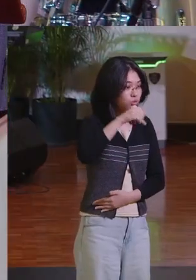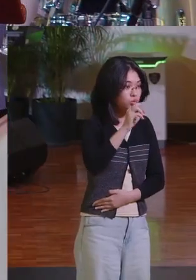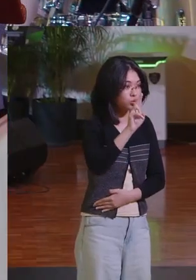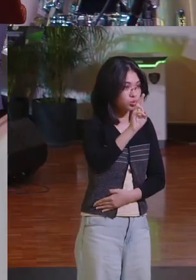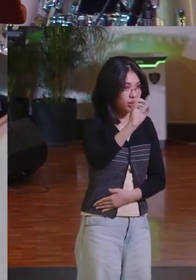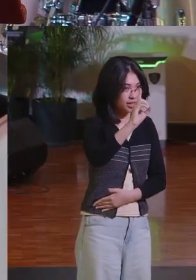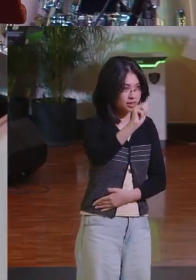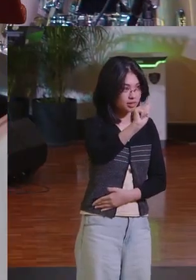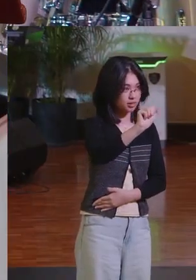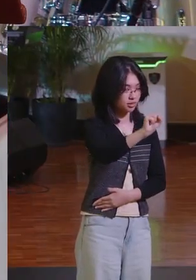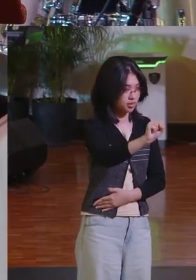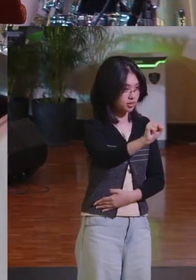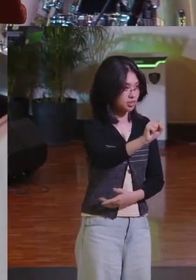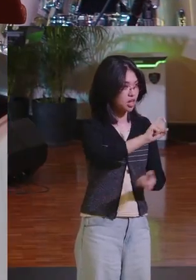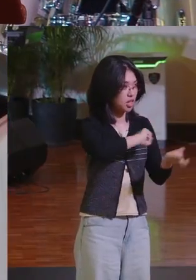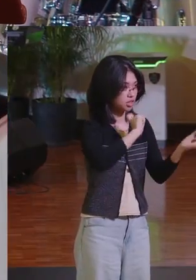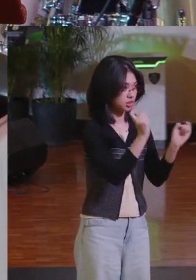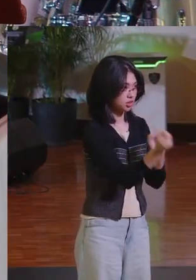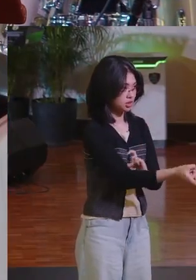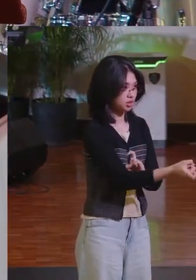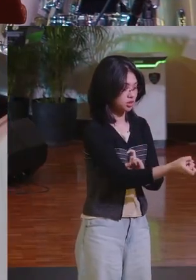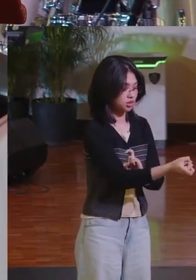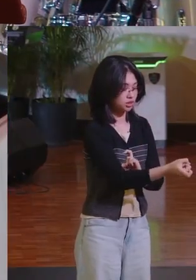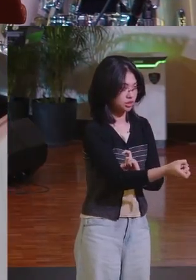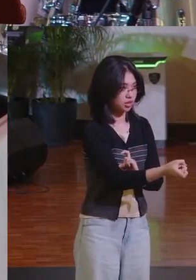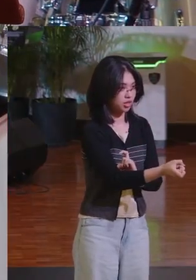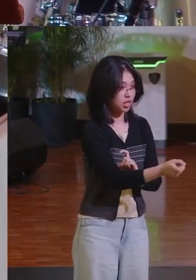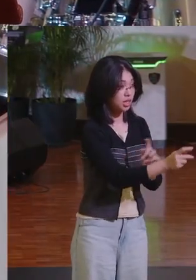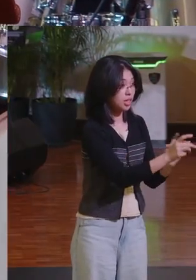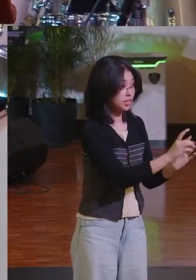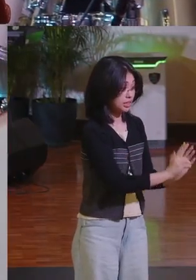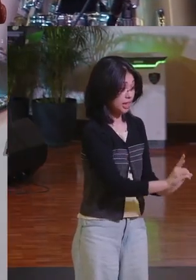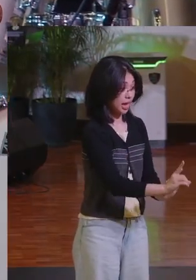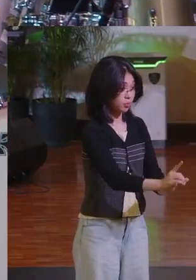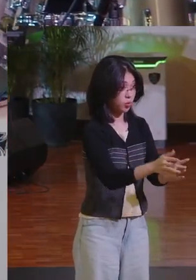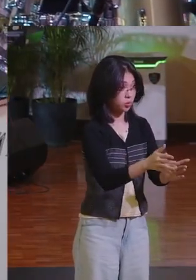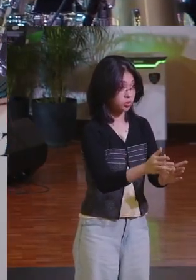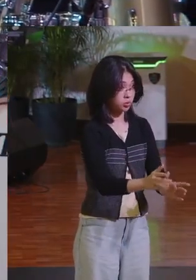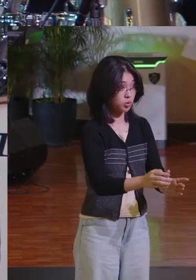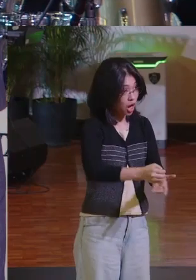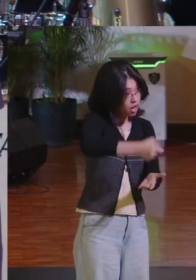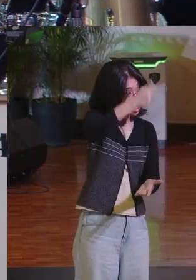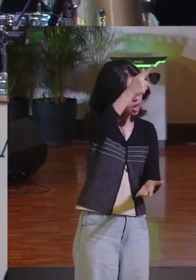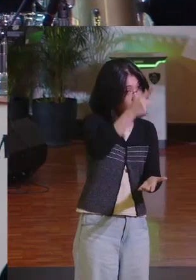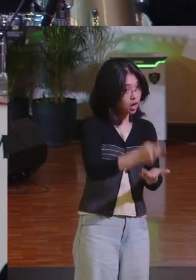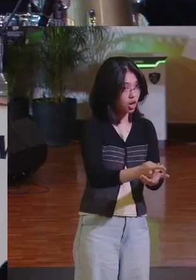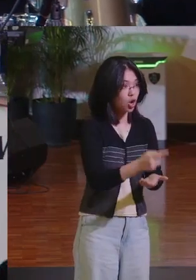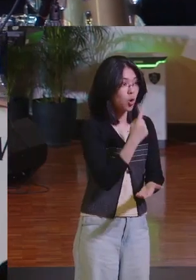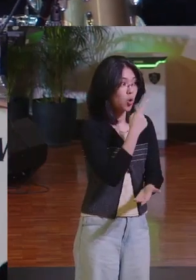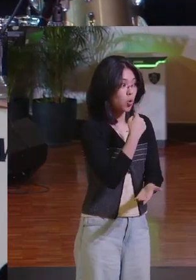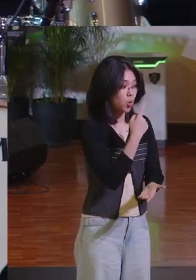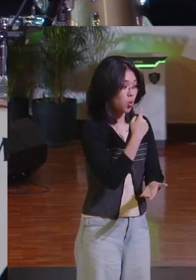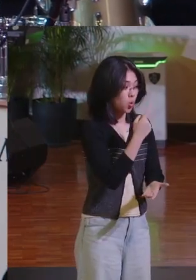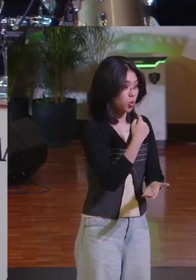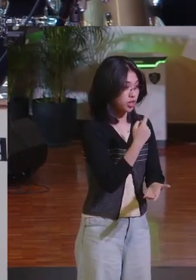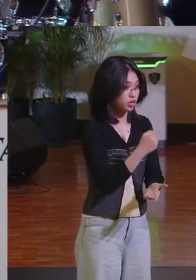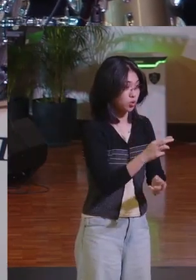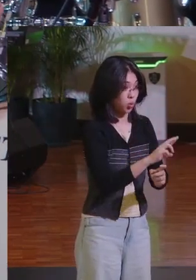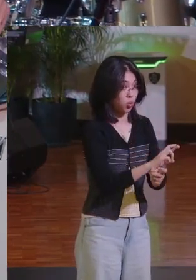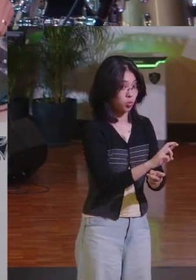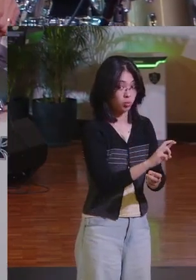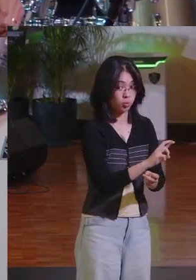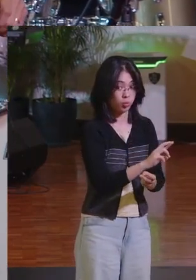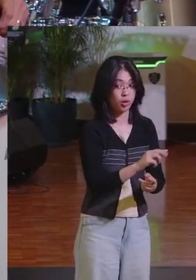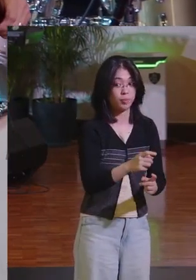pinalitan. Sila ay nag-cast lots to choose which among the men will replace him. At ang lumabas po doon ay